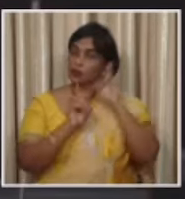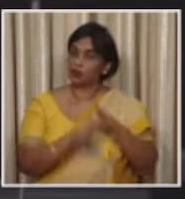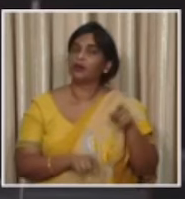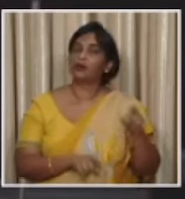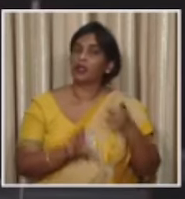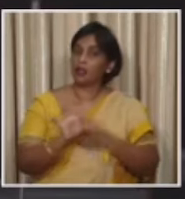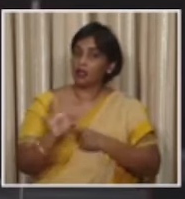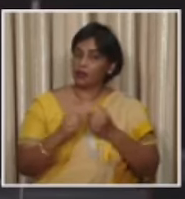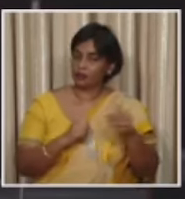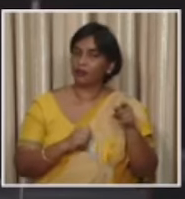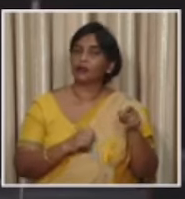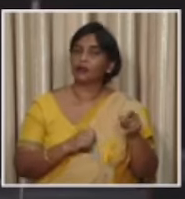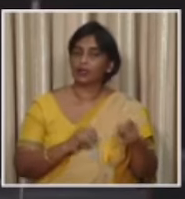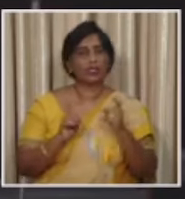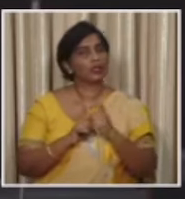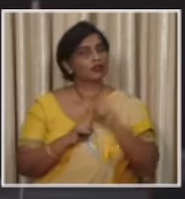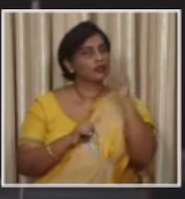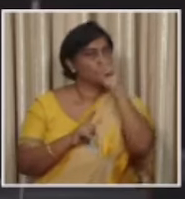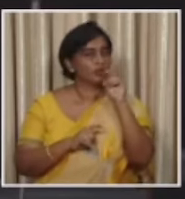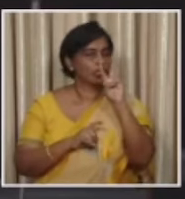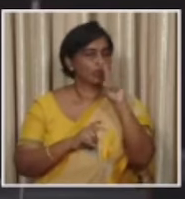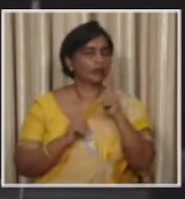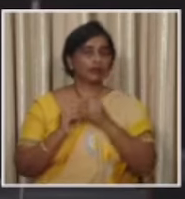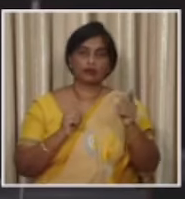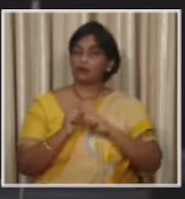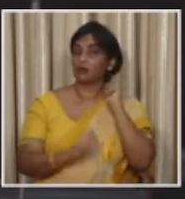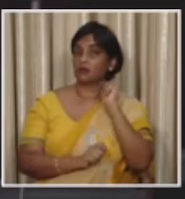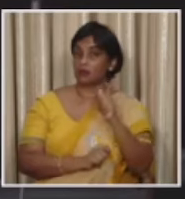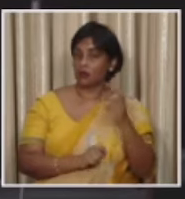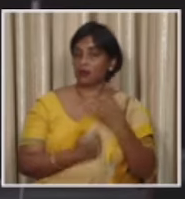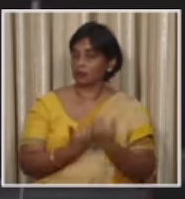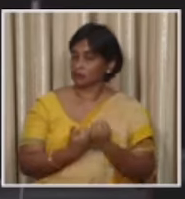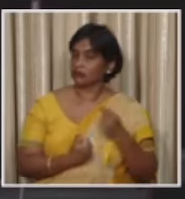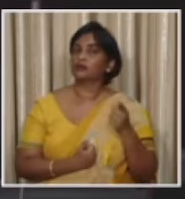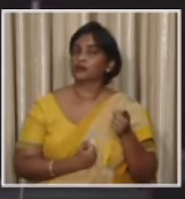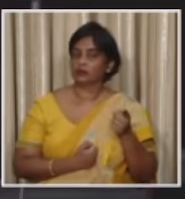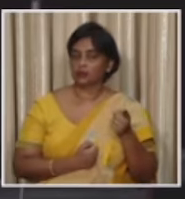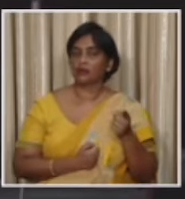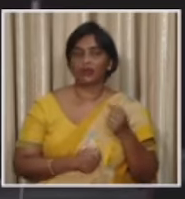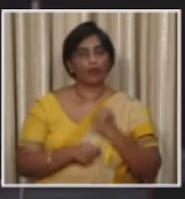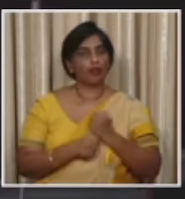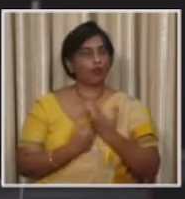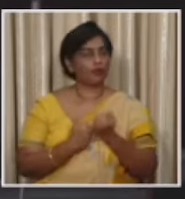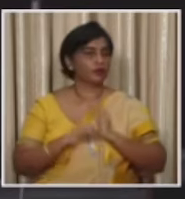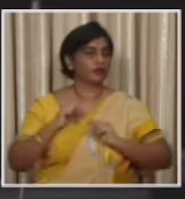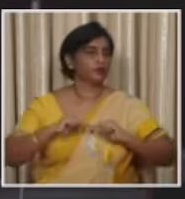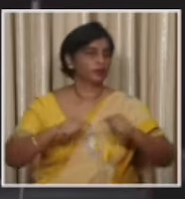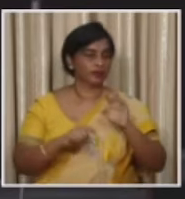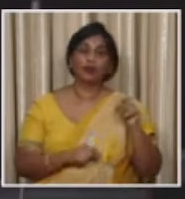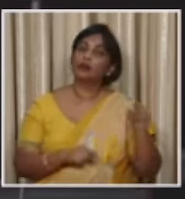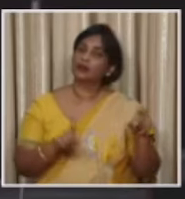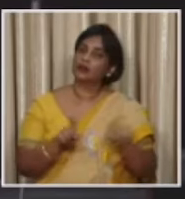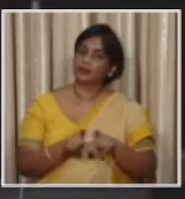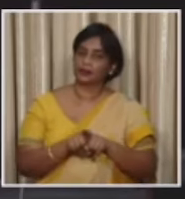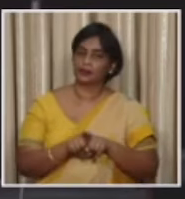මේ අවුරුද්දේ දෙසැම්බර් මාසේ 31 දක්වා ගෙවීම් හිමිකම් ලබන්න ආණ්ඩුව අවශ්‍ය කටයුතු කරනවා. ඒ